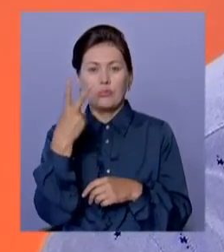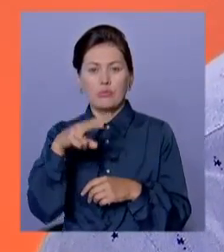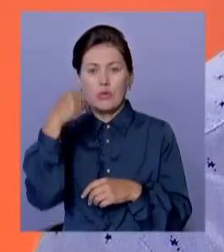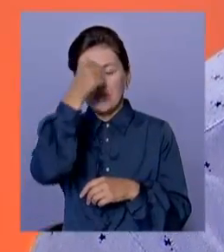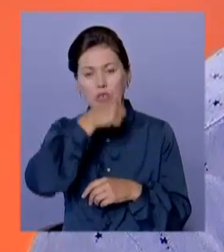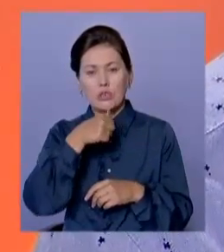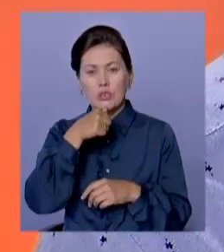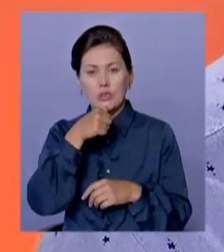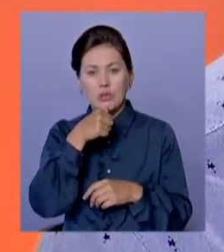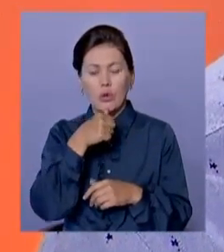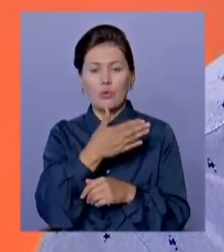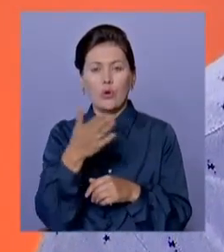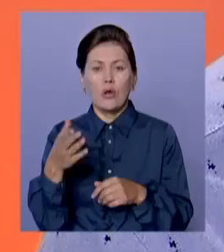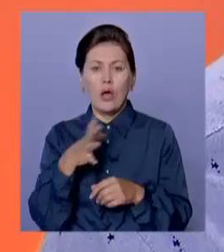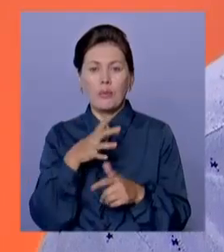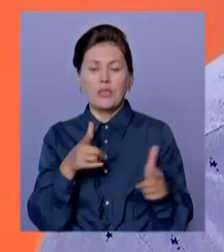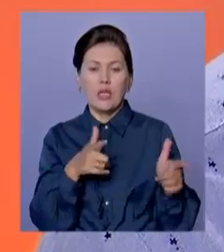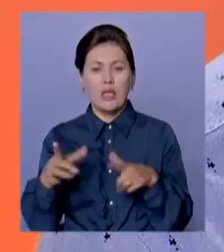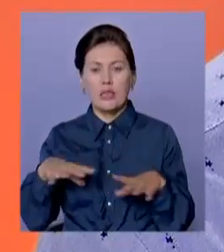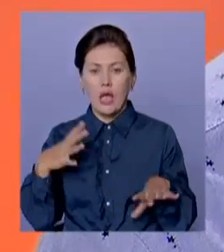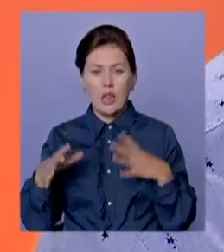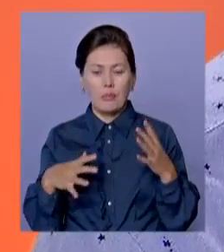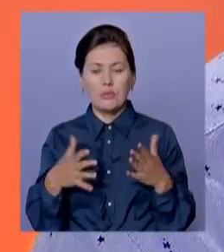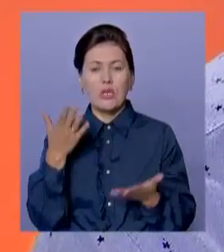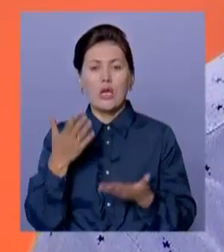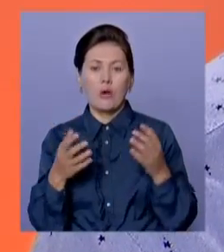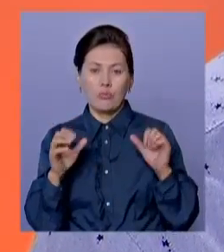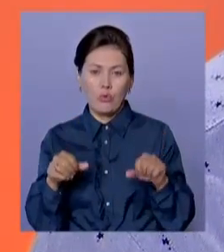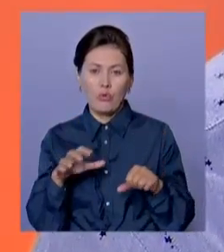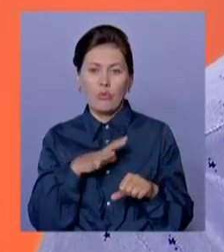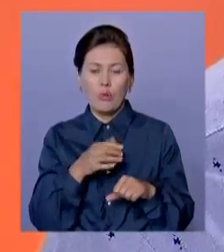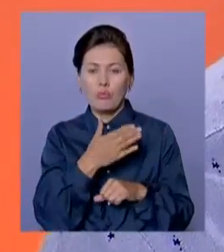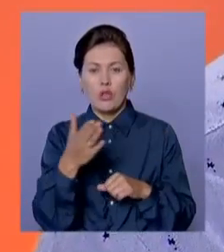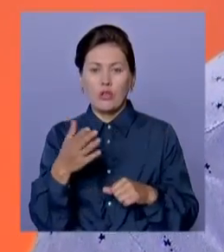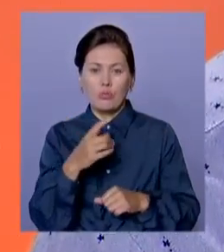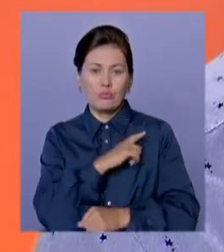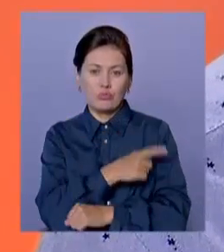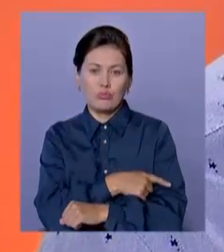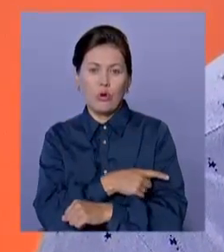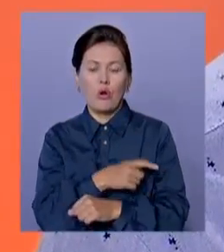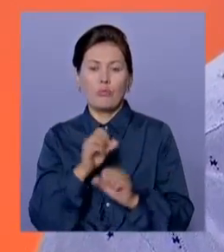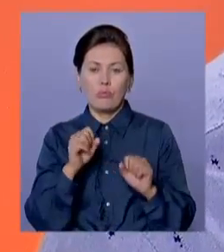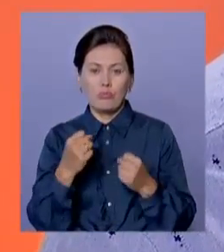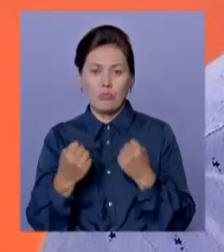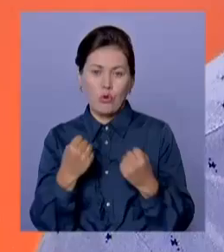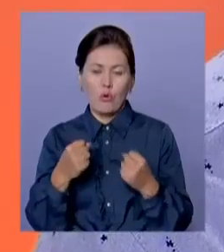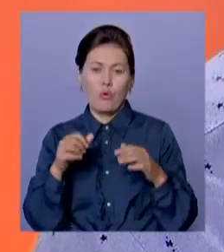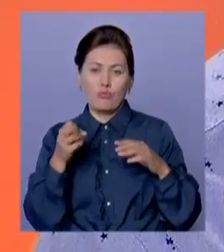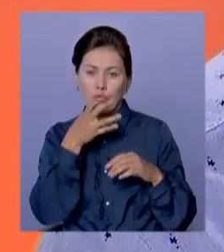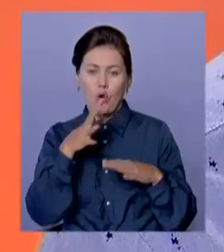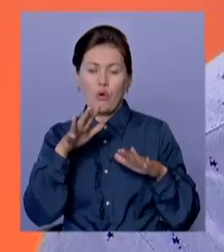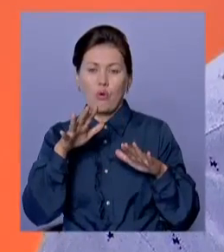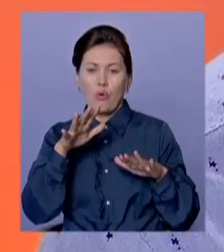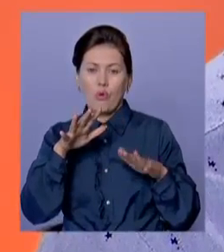жылы. Соған дайындаламыз. Бұйыртса, бұдан да қатты мықты орын аламыз деп